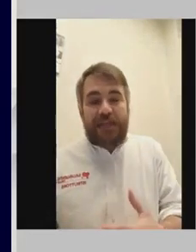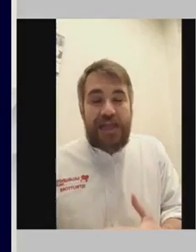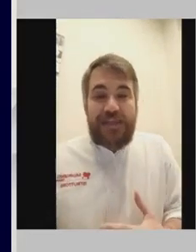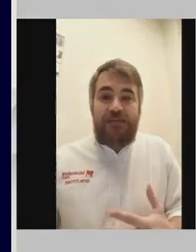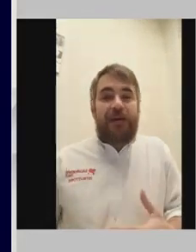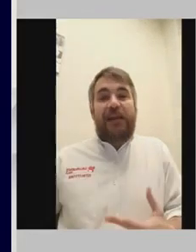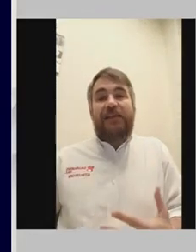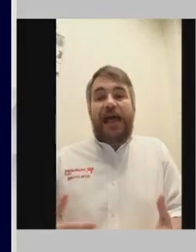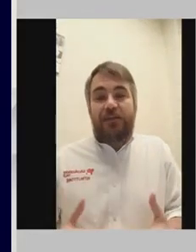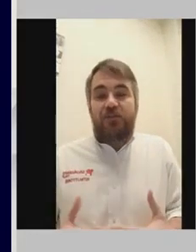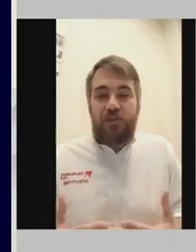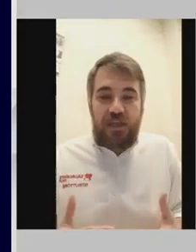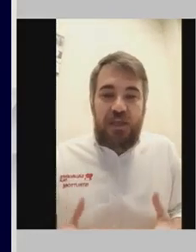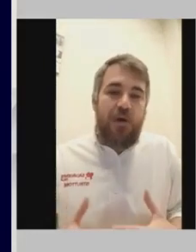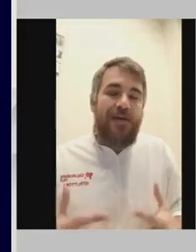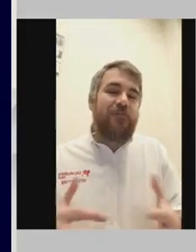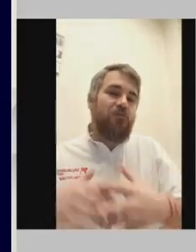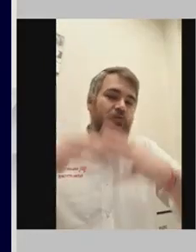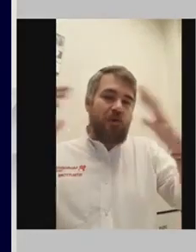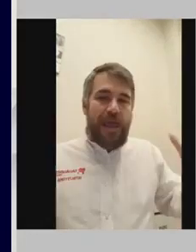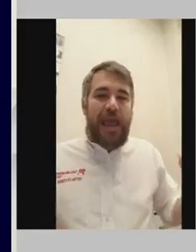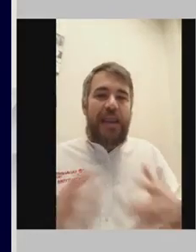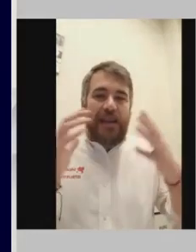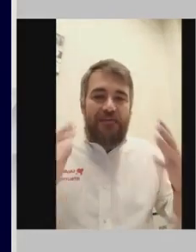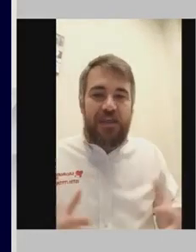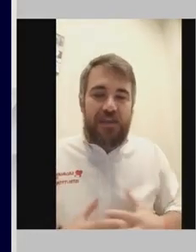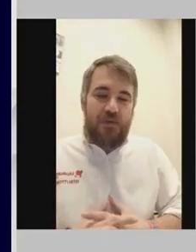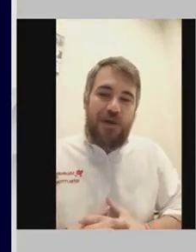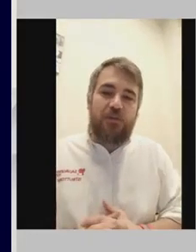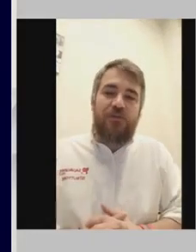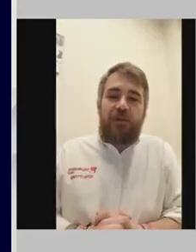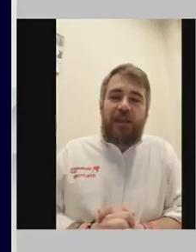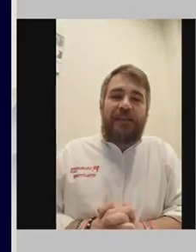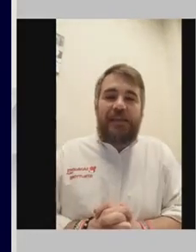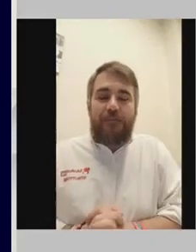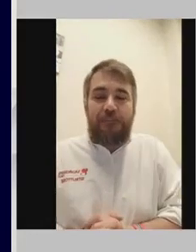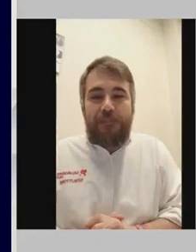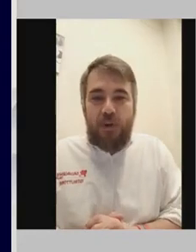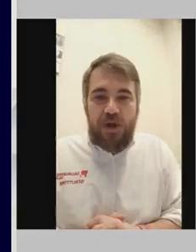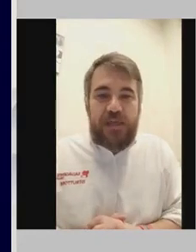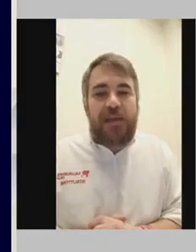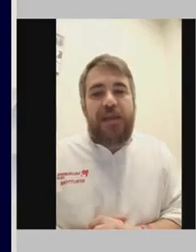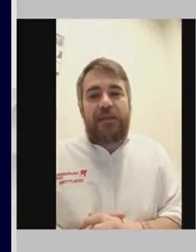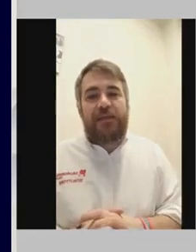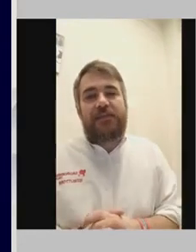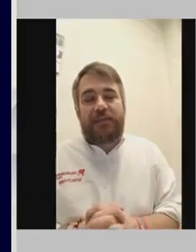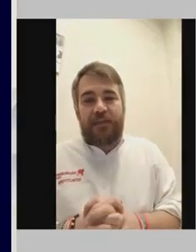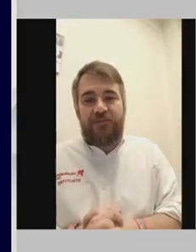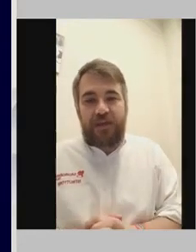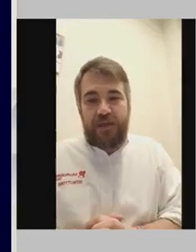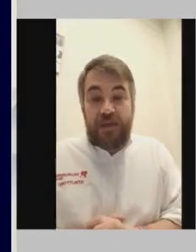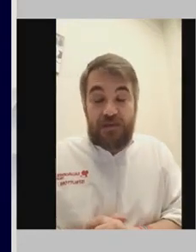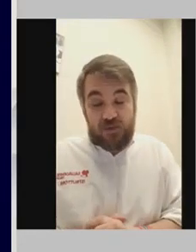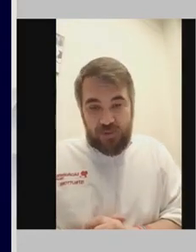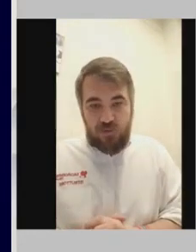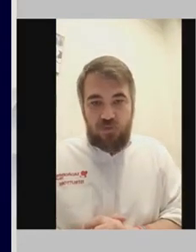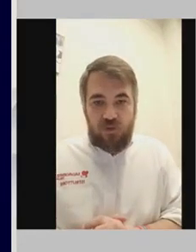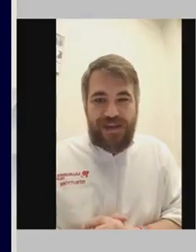in Italia si parla tanto di quanto è bella la vita e quanto va protetta, ma poi le iniziative